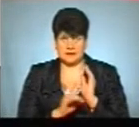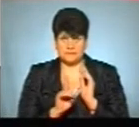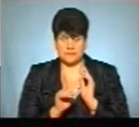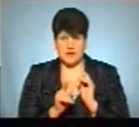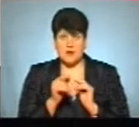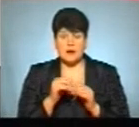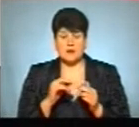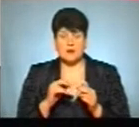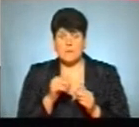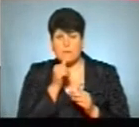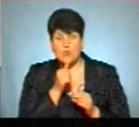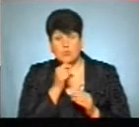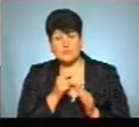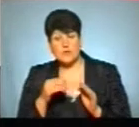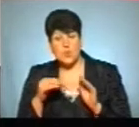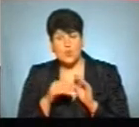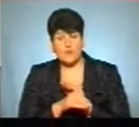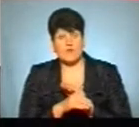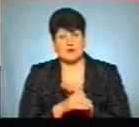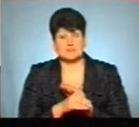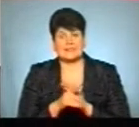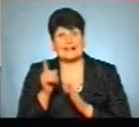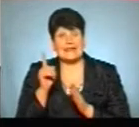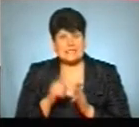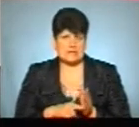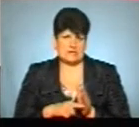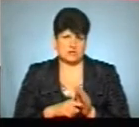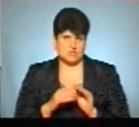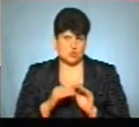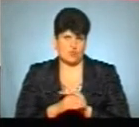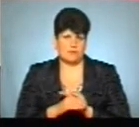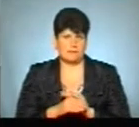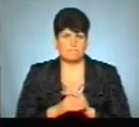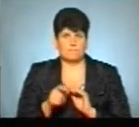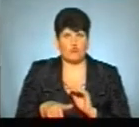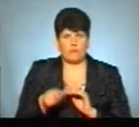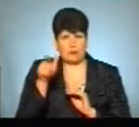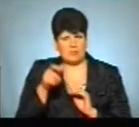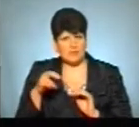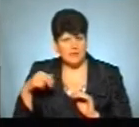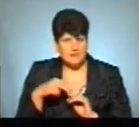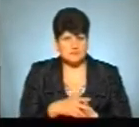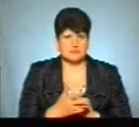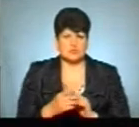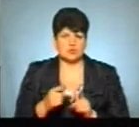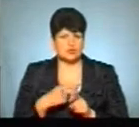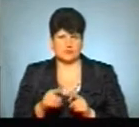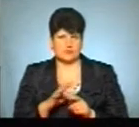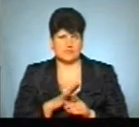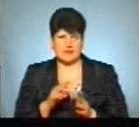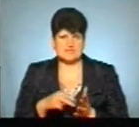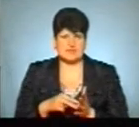пробувати ховатися десь під якимись надійнішими схованками, там, в під'їздах чи ще десь, щоб більше не стати, не дай